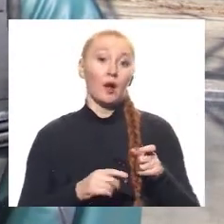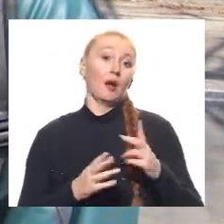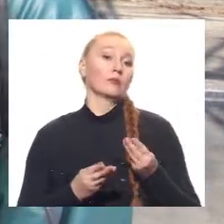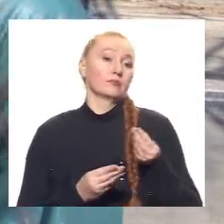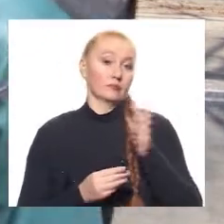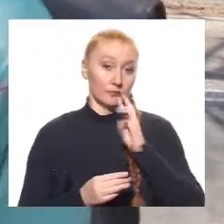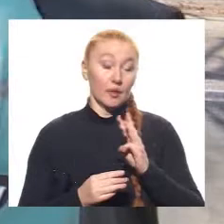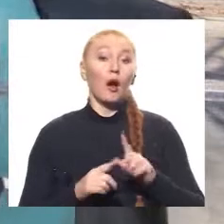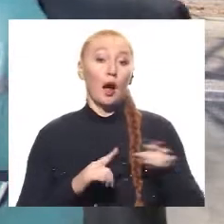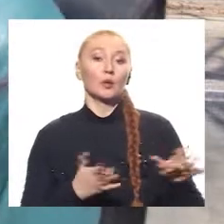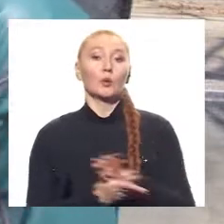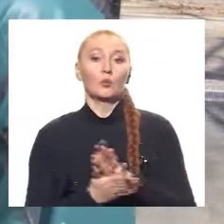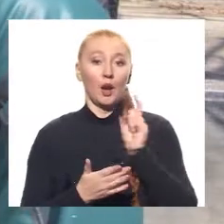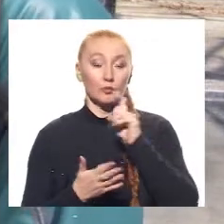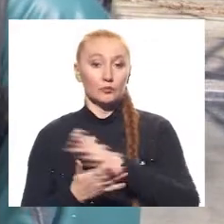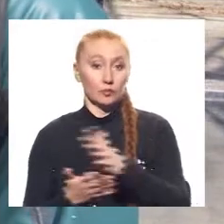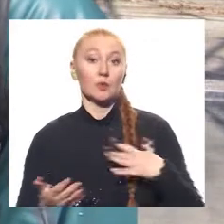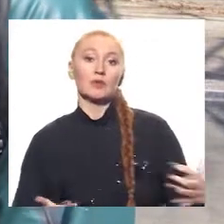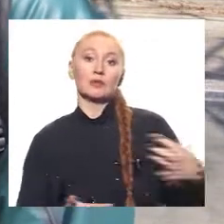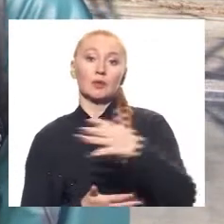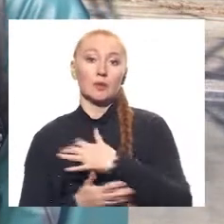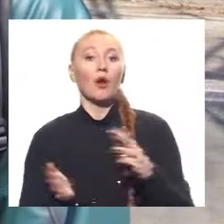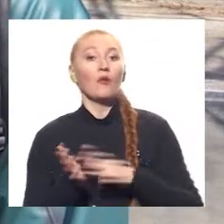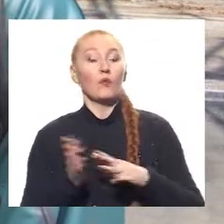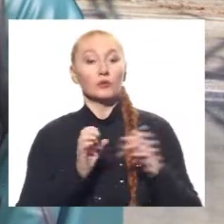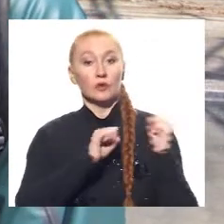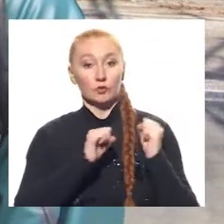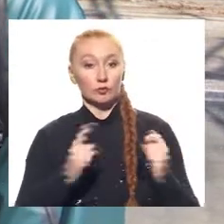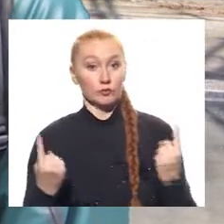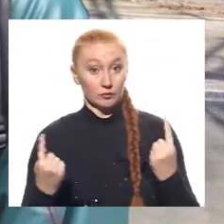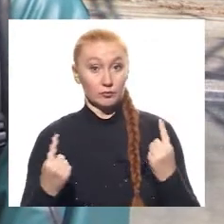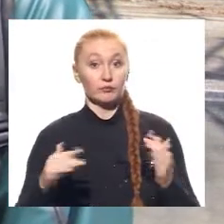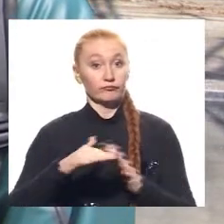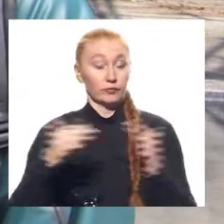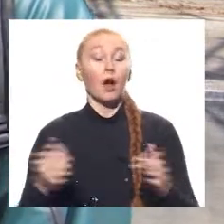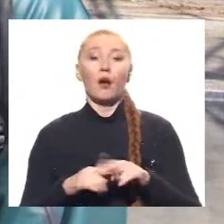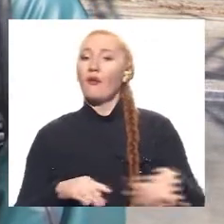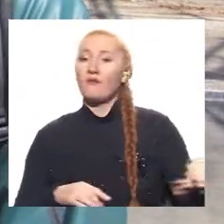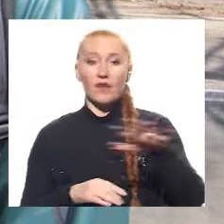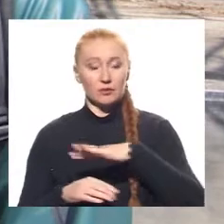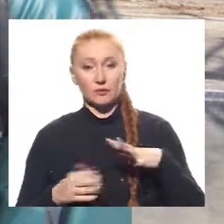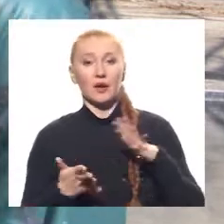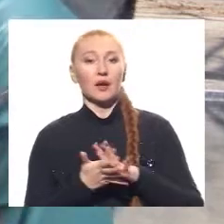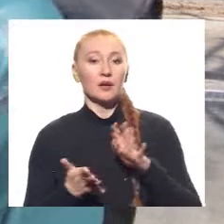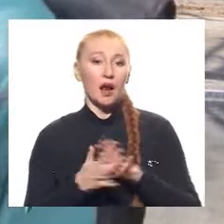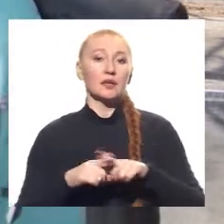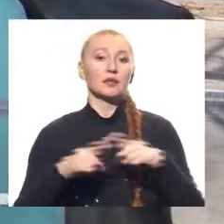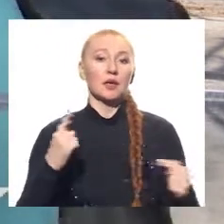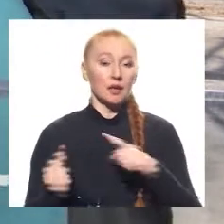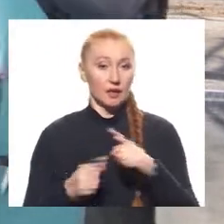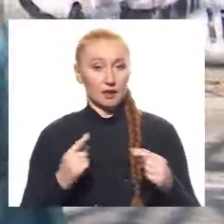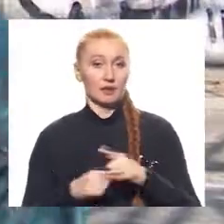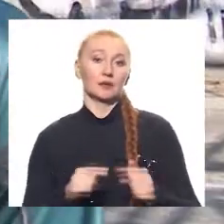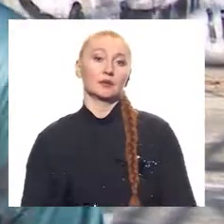Вони прибирають сміття. Ми зібрали вже близько 80 мішків великих. Весь берег був у смітті. У гілках, у листі було теж багато